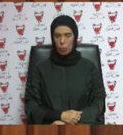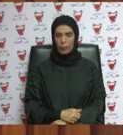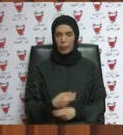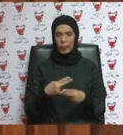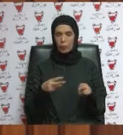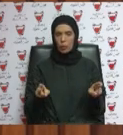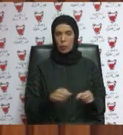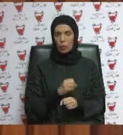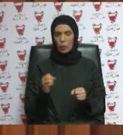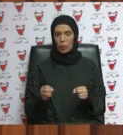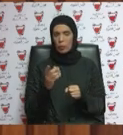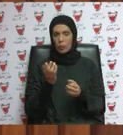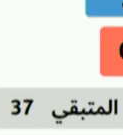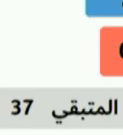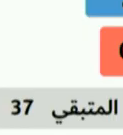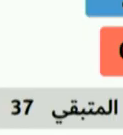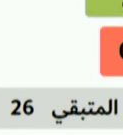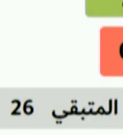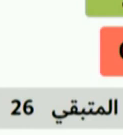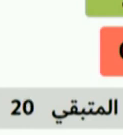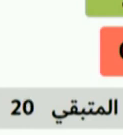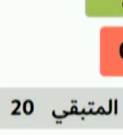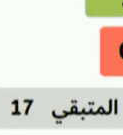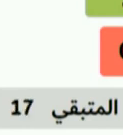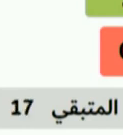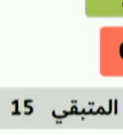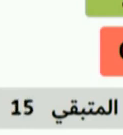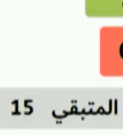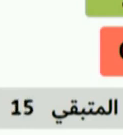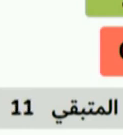الموافقون على مشروع القانون في مجموعة